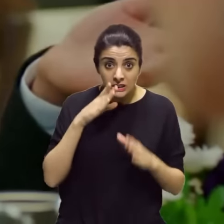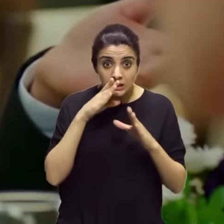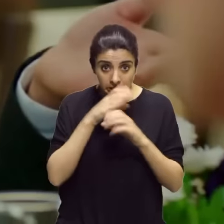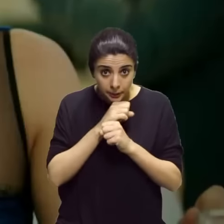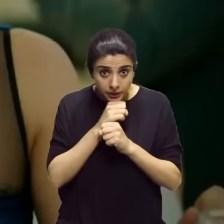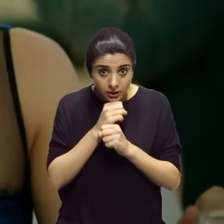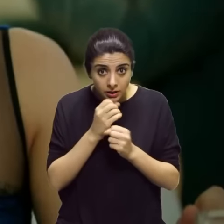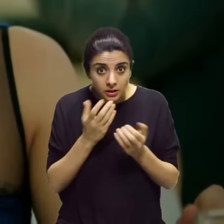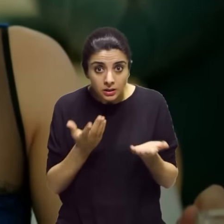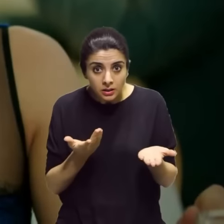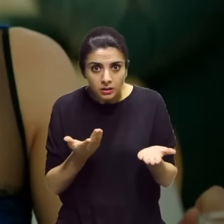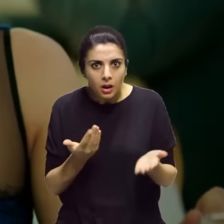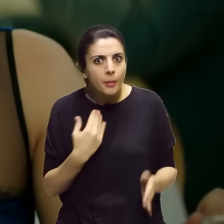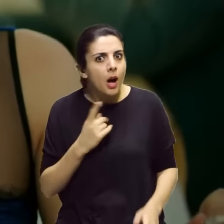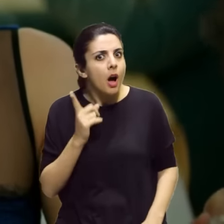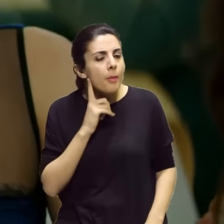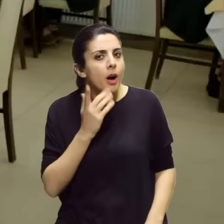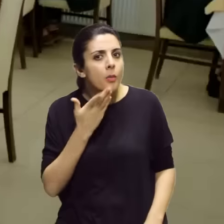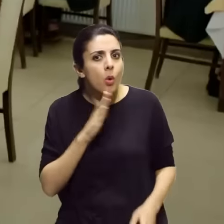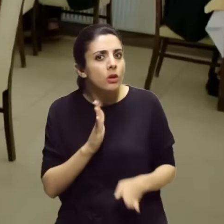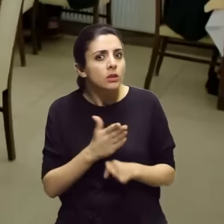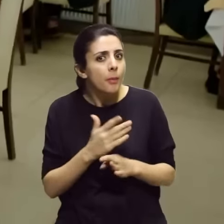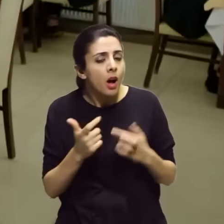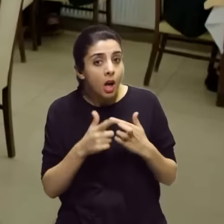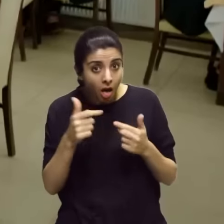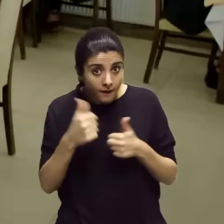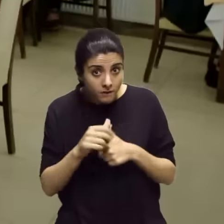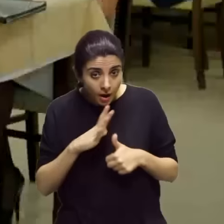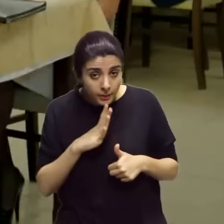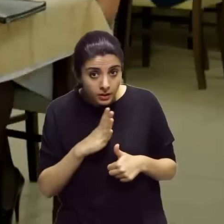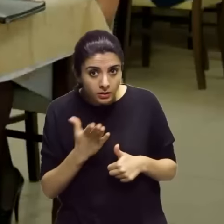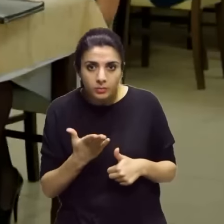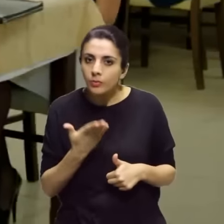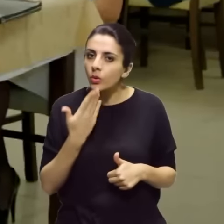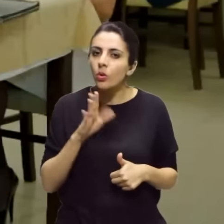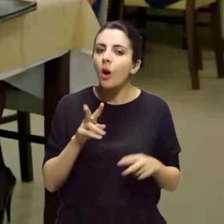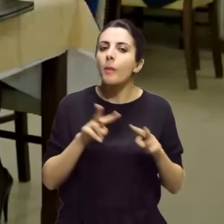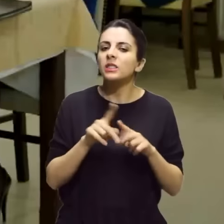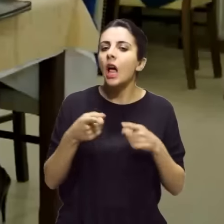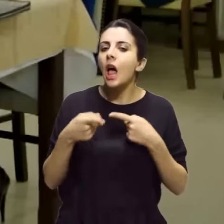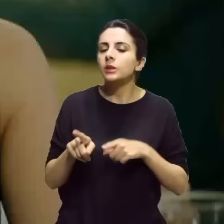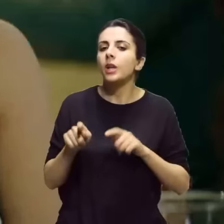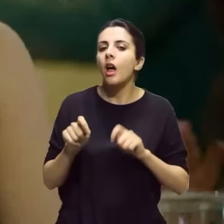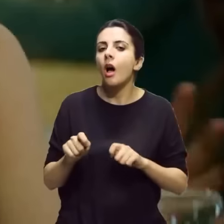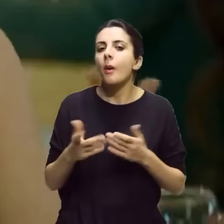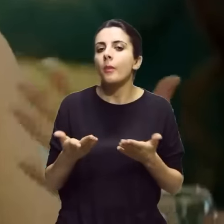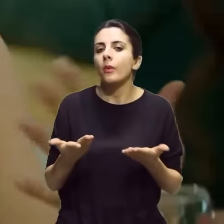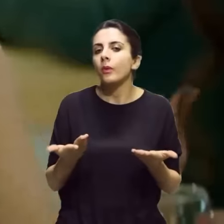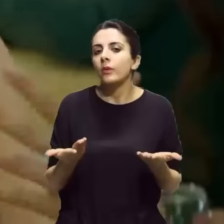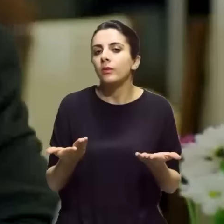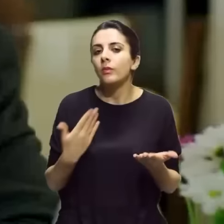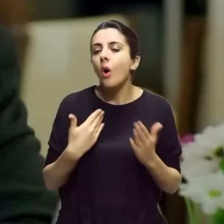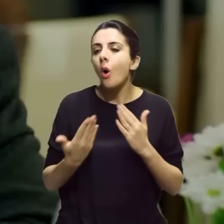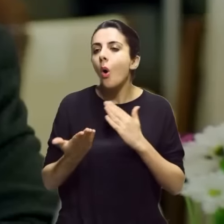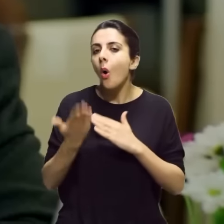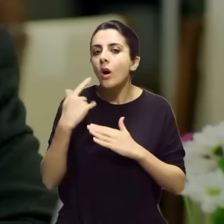Reyhan? Benim niye böyle bir şeyden haberim yok? Reyhan sen evli miydin? Yok canım Mansur espri yapıyor. Böyle